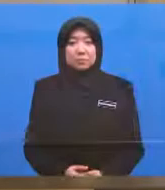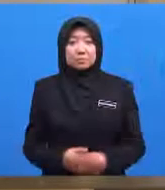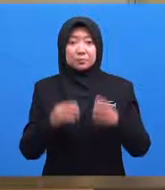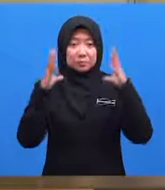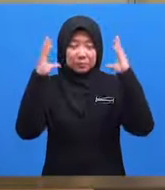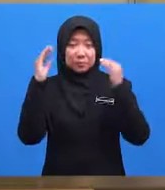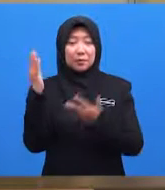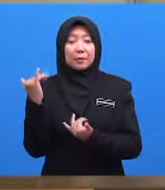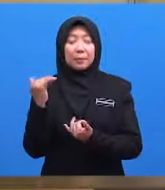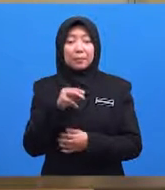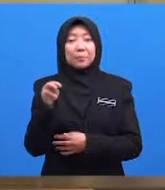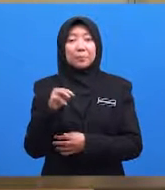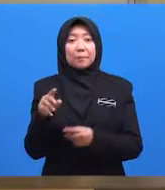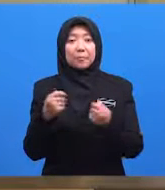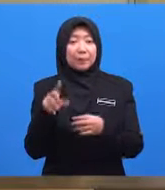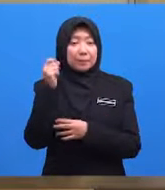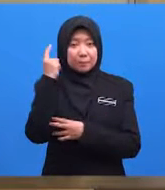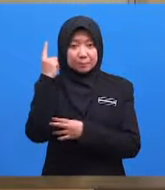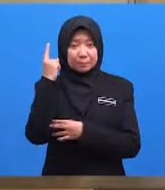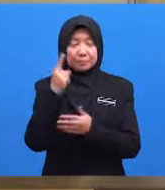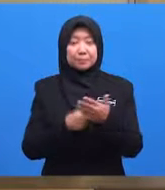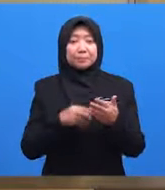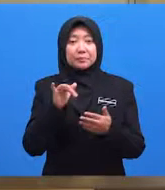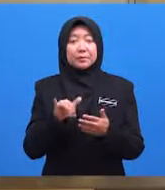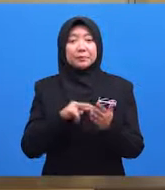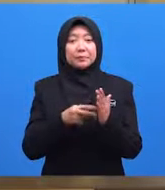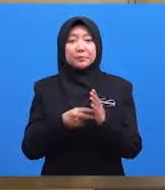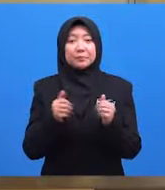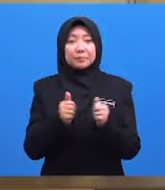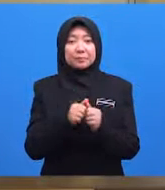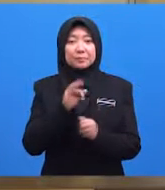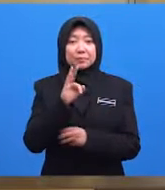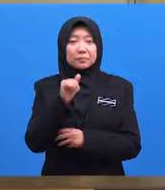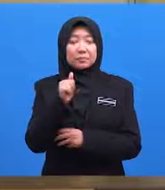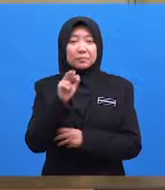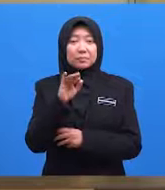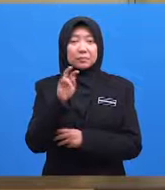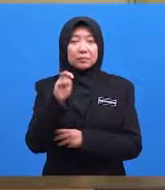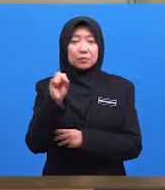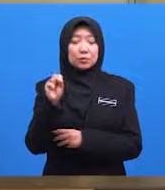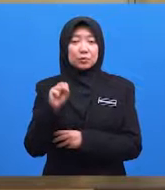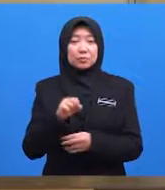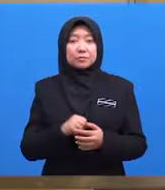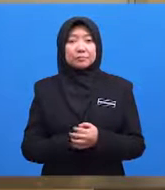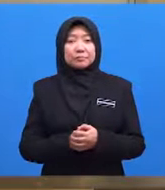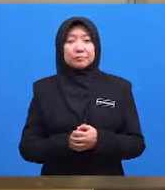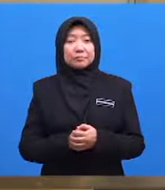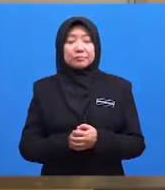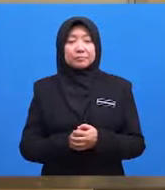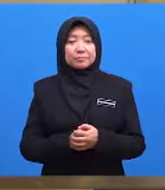Cikgu harap murid-murid telah faham apa yang dimaksudkan dengan farinaceous. Baiklah